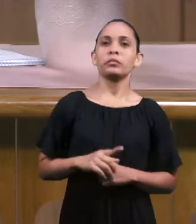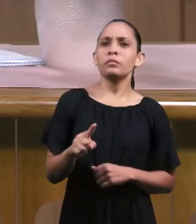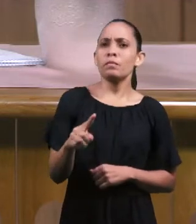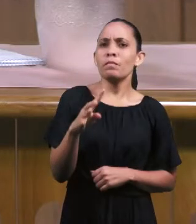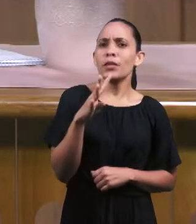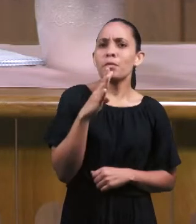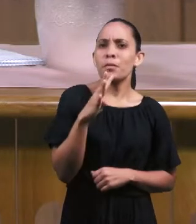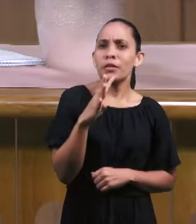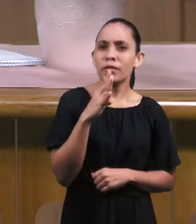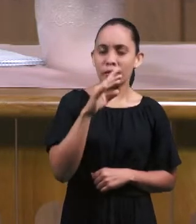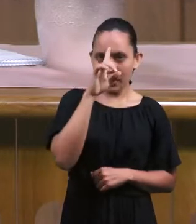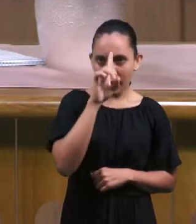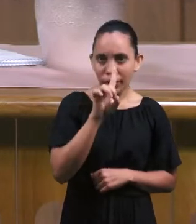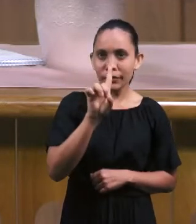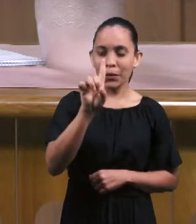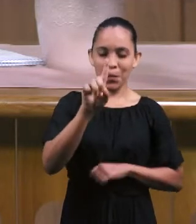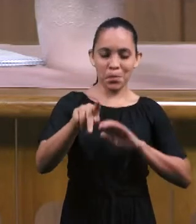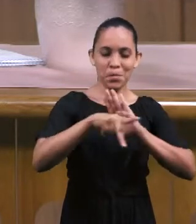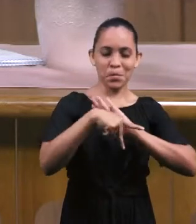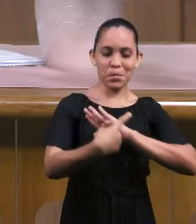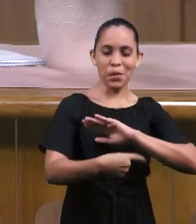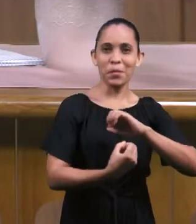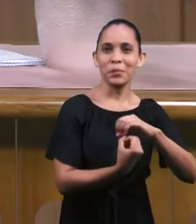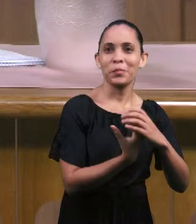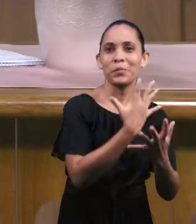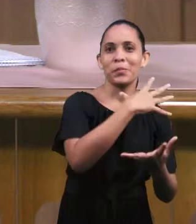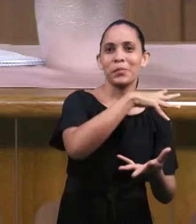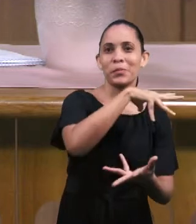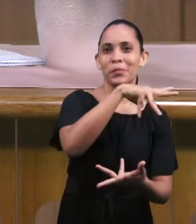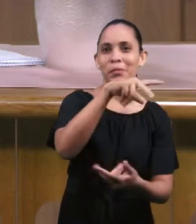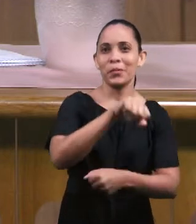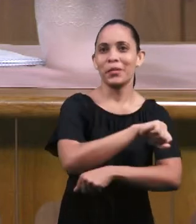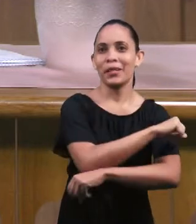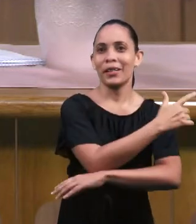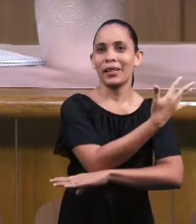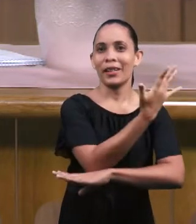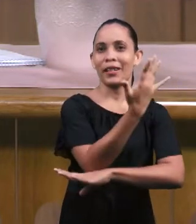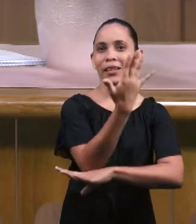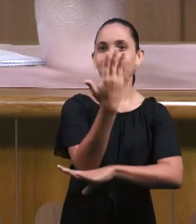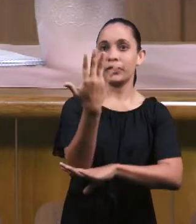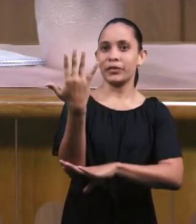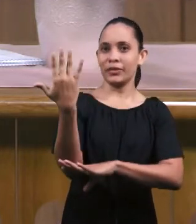connaître Dieu à travers la nature. Quand la Bible est venue,